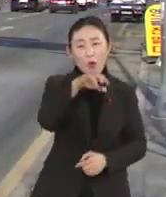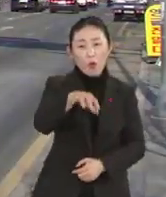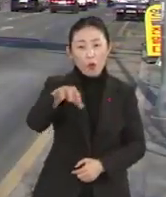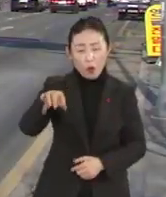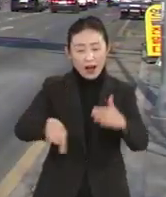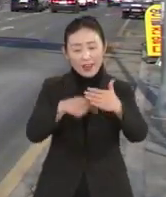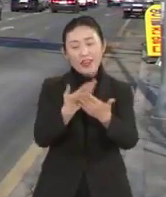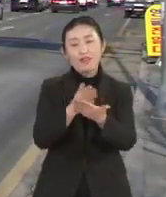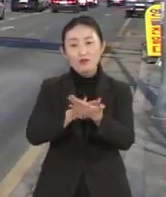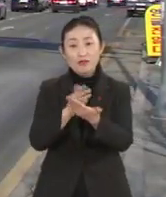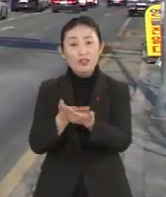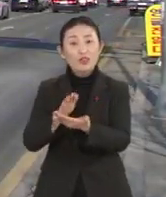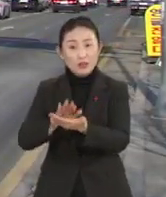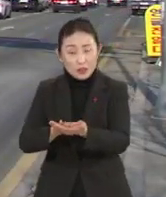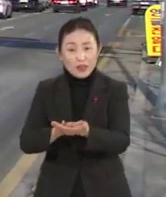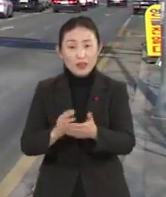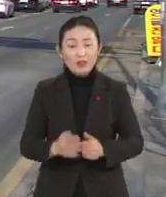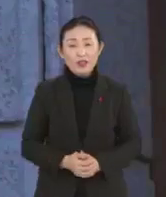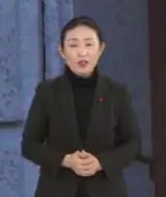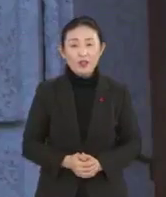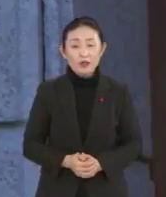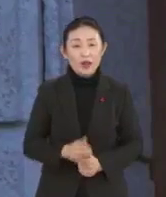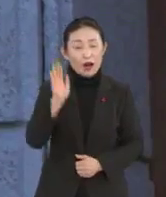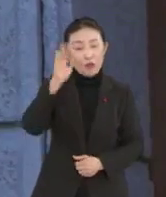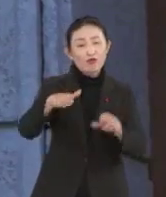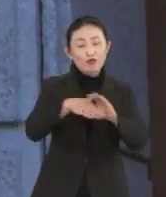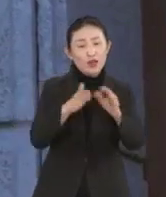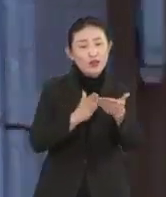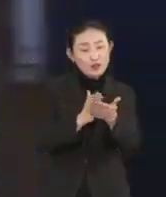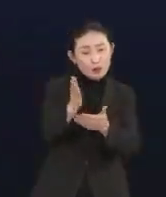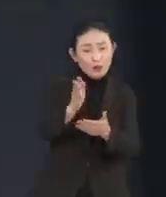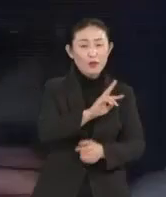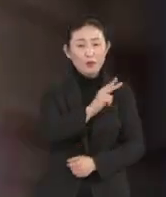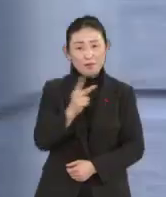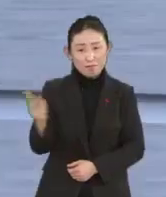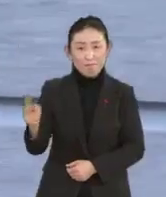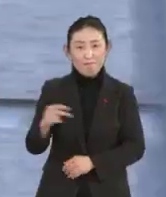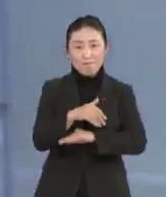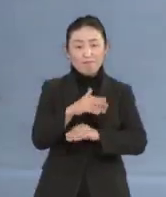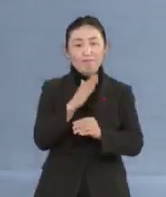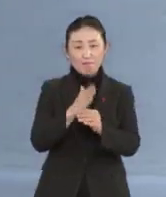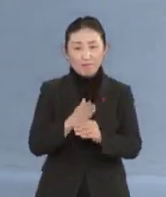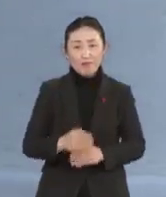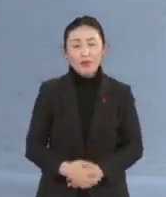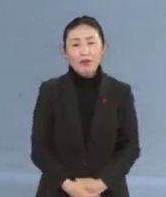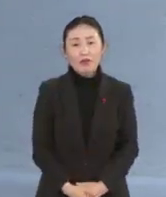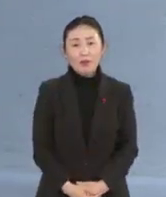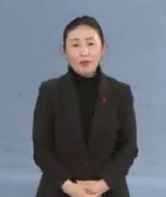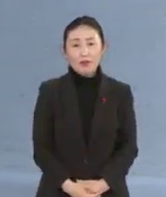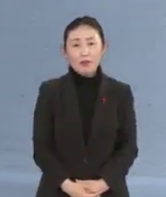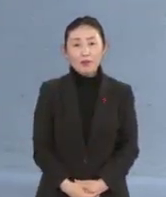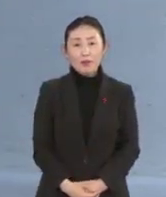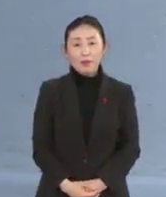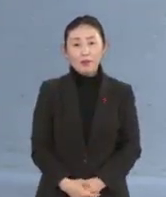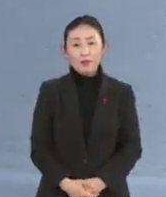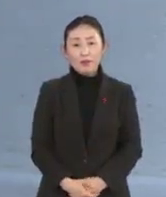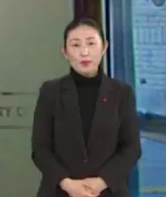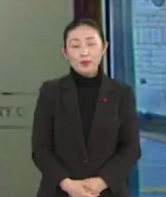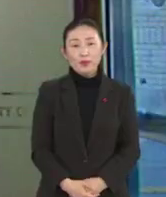시도가 철거와 건설 위주의 현 도시재생 사업에 새로운 이정표를 제시하고 있습니다 TJB 김진석입니다